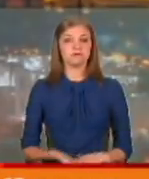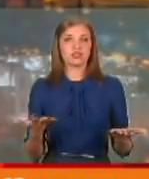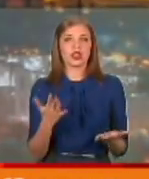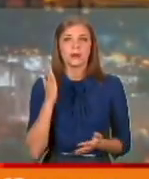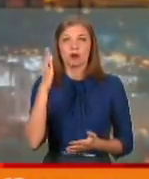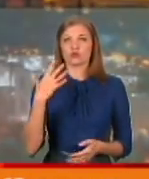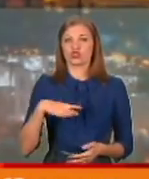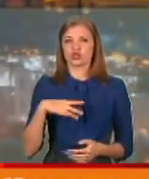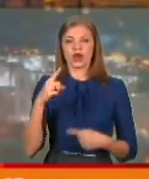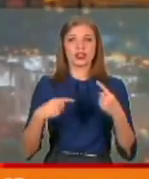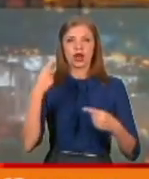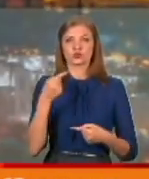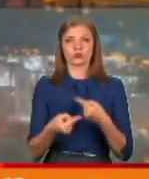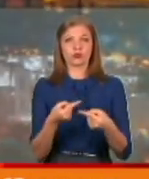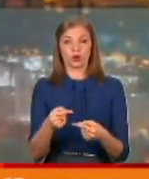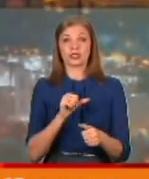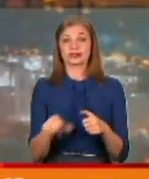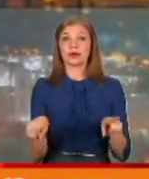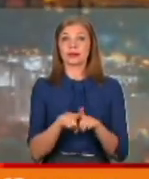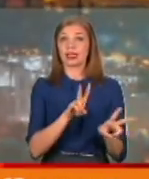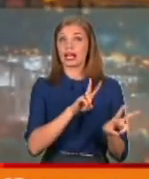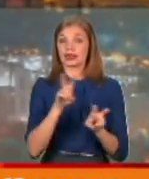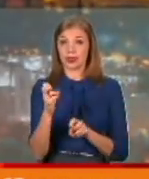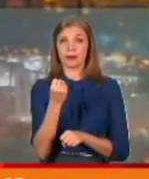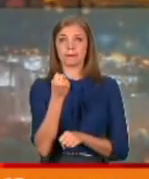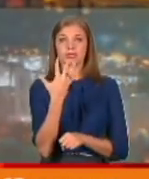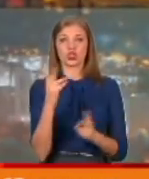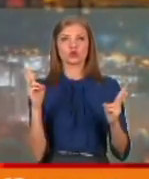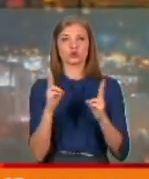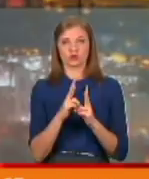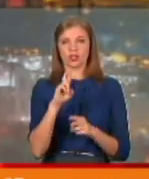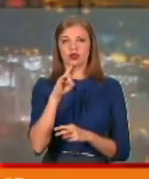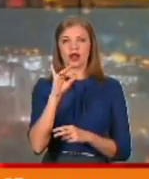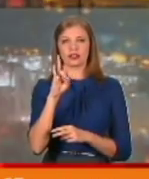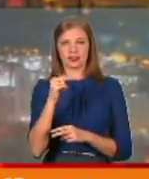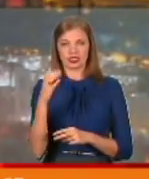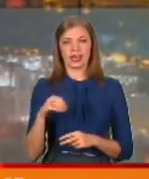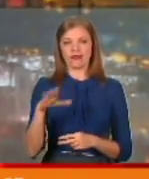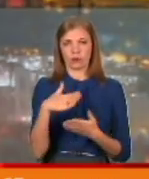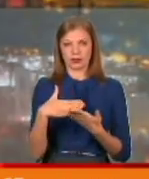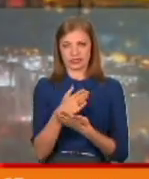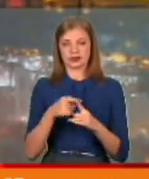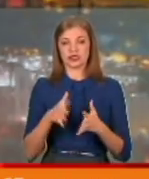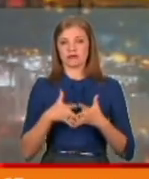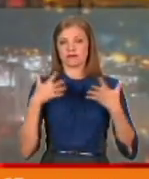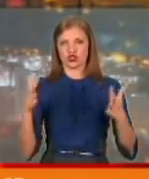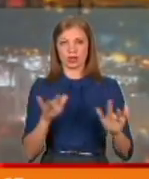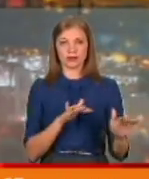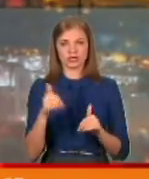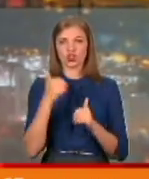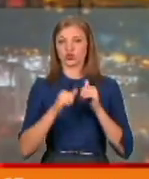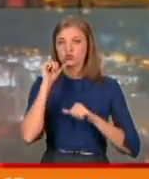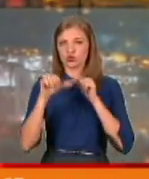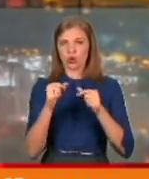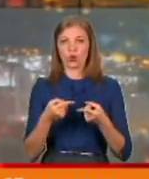Яке майбутнє чекає наступні покоління? Саме така тема 15-ї зустрічі «Ялтинська європейська стратегія». Цей масштабний захід